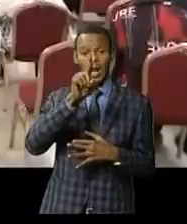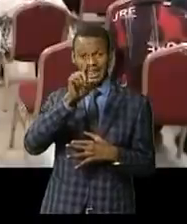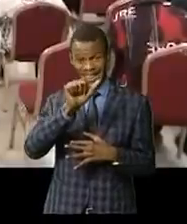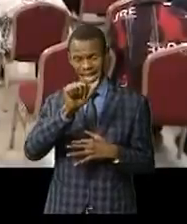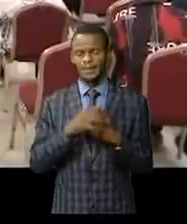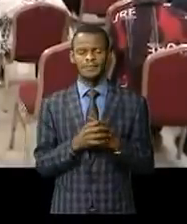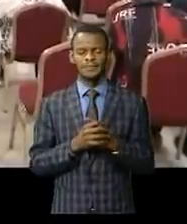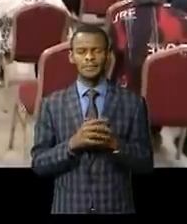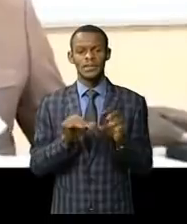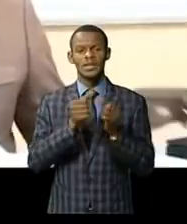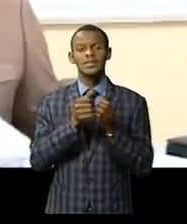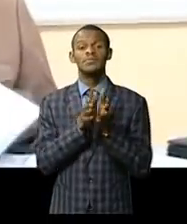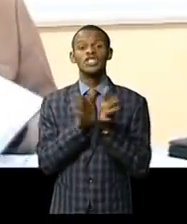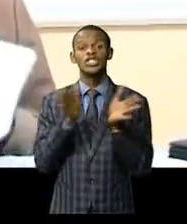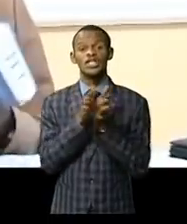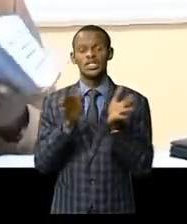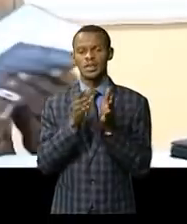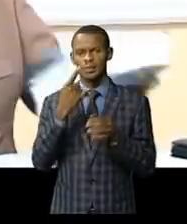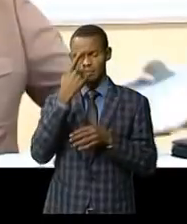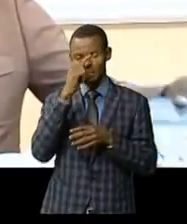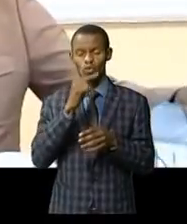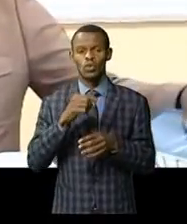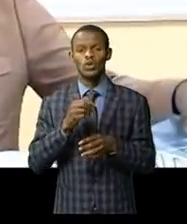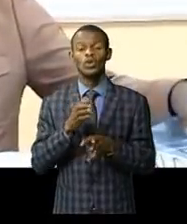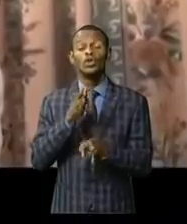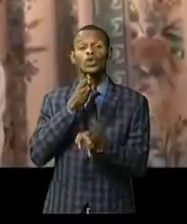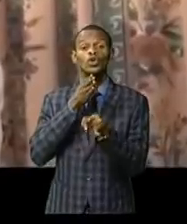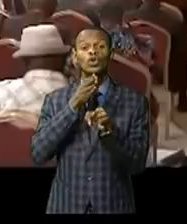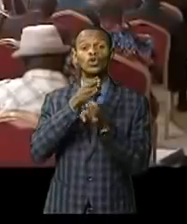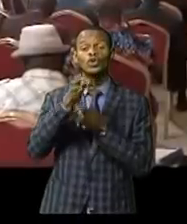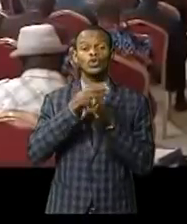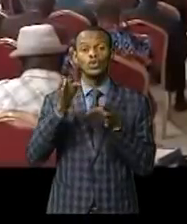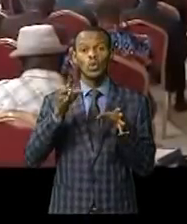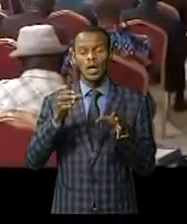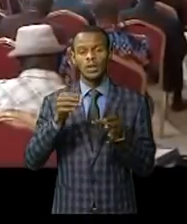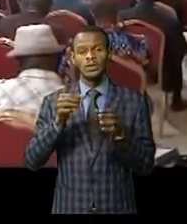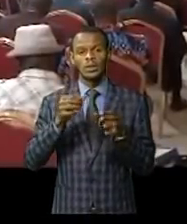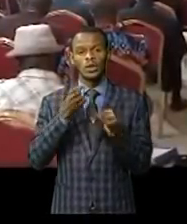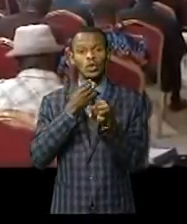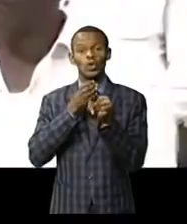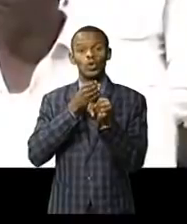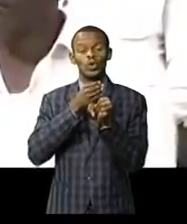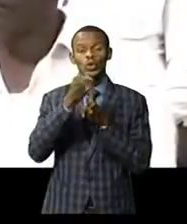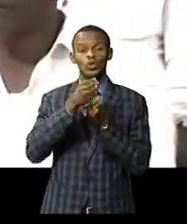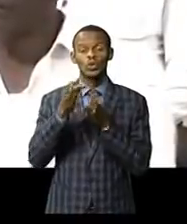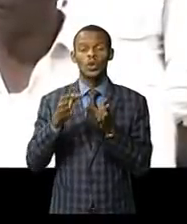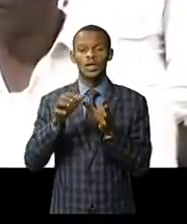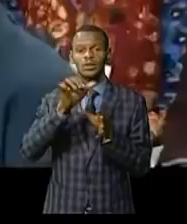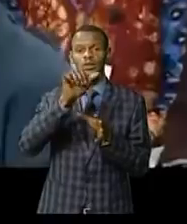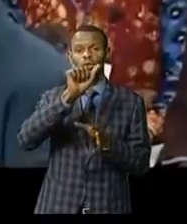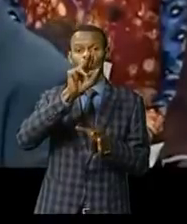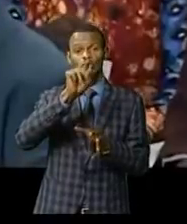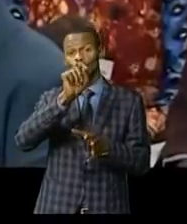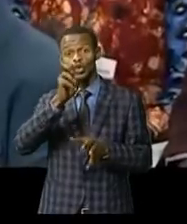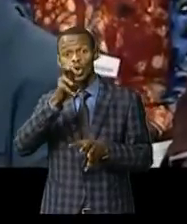Société congolaise des droits d'auteur et droits voisins s'est tenue normalement le 11 septembre au centre Thérésianum de Kintambo. Il